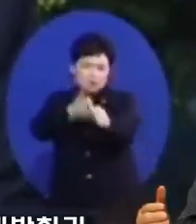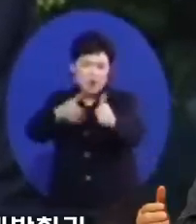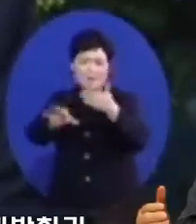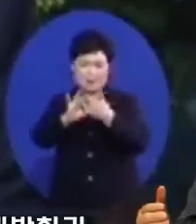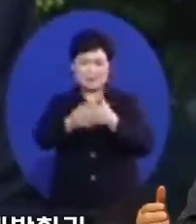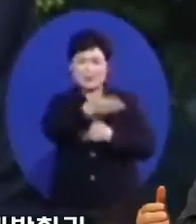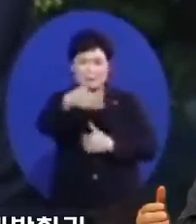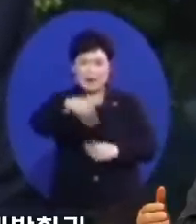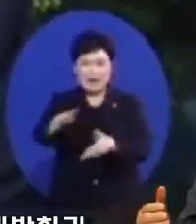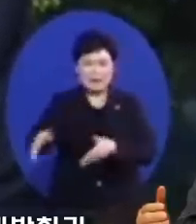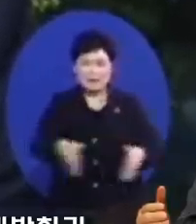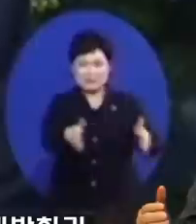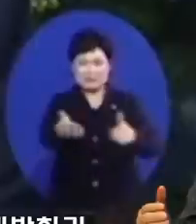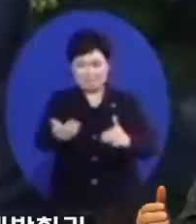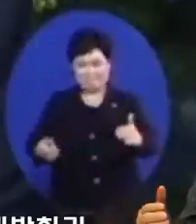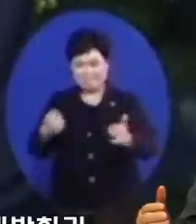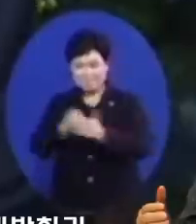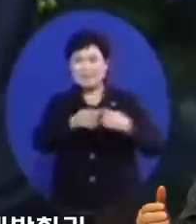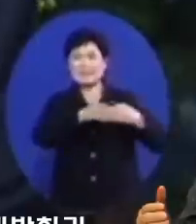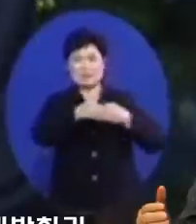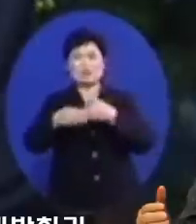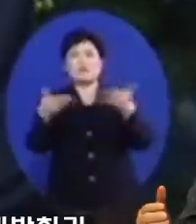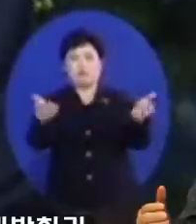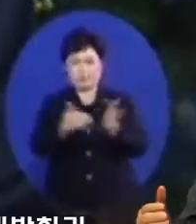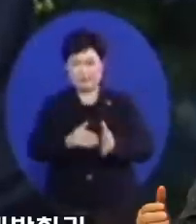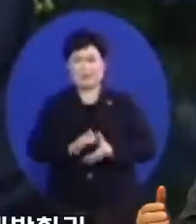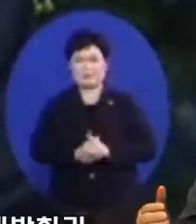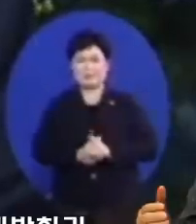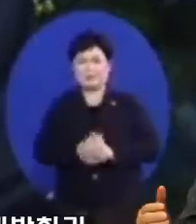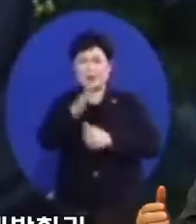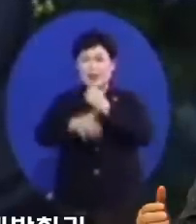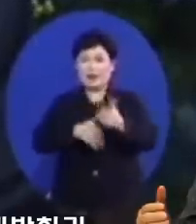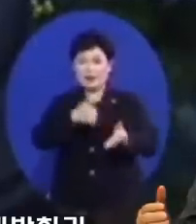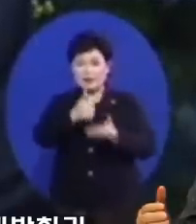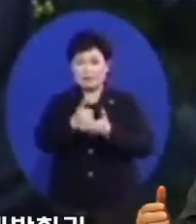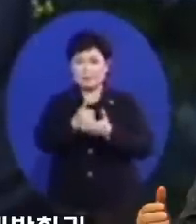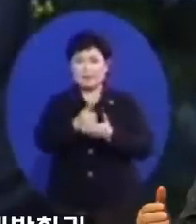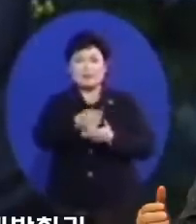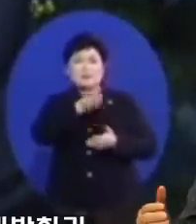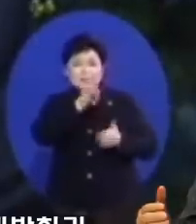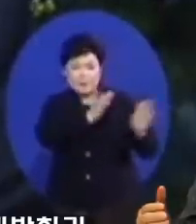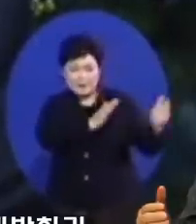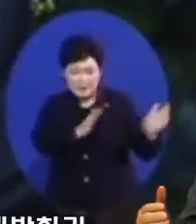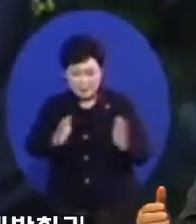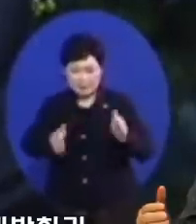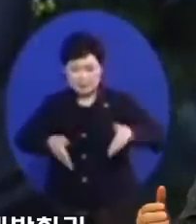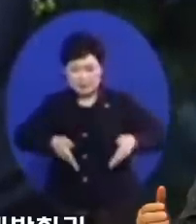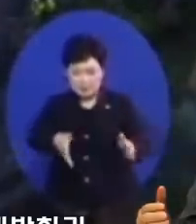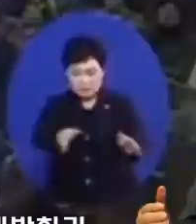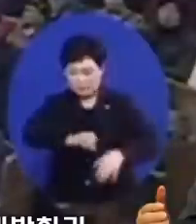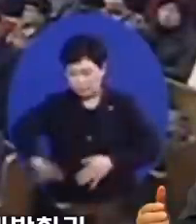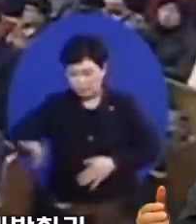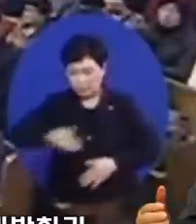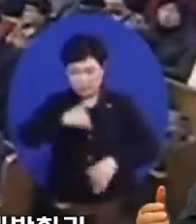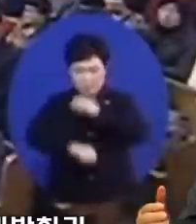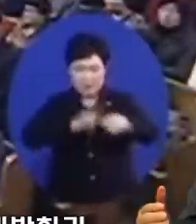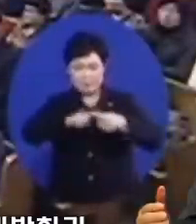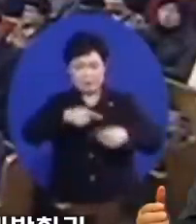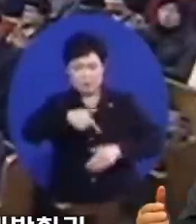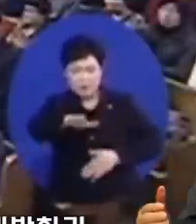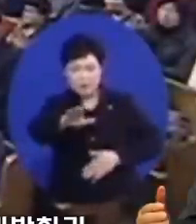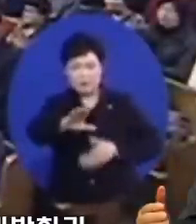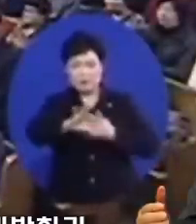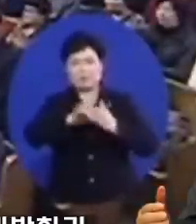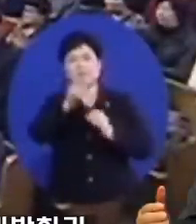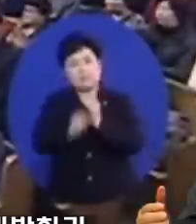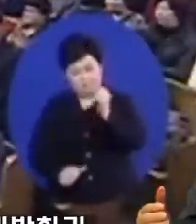갈 길을 예정한 것으로 이끌어 주시는 것입니다. 하나님의 예정한 길을 저버리고 자기 마음대로 가려고 하면